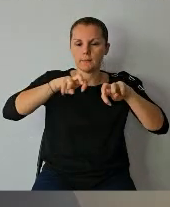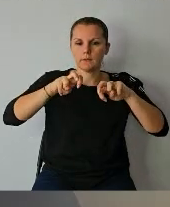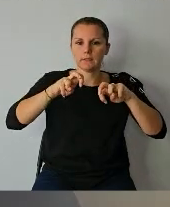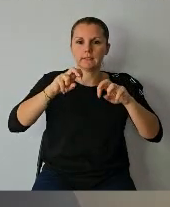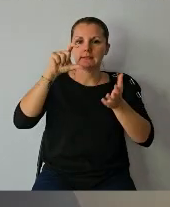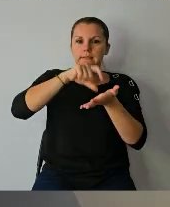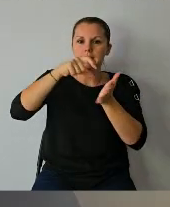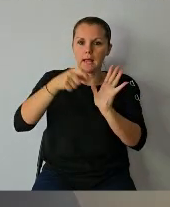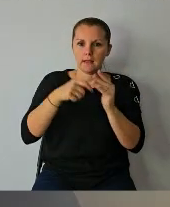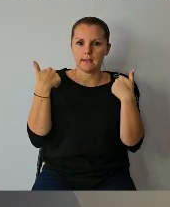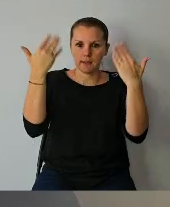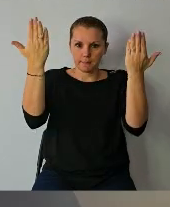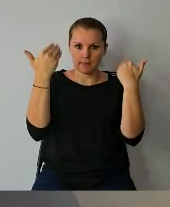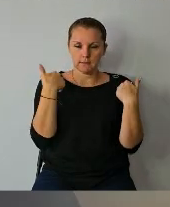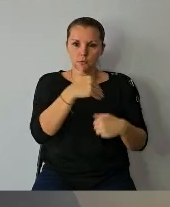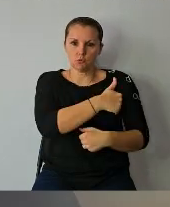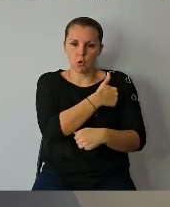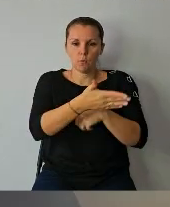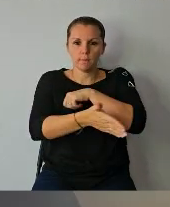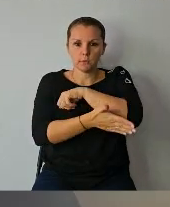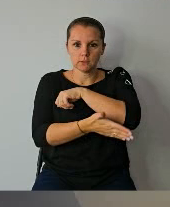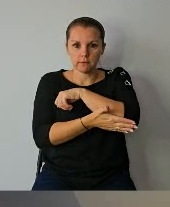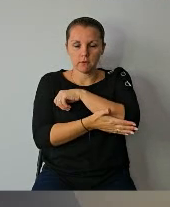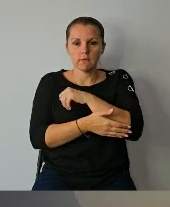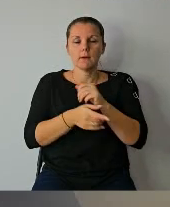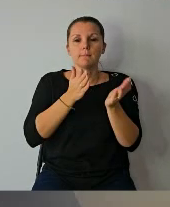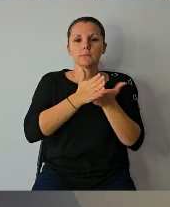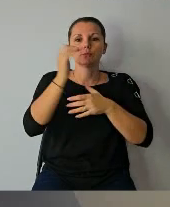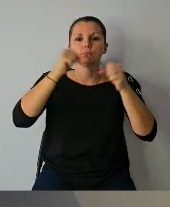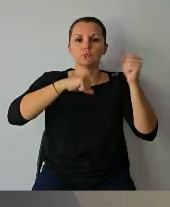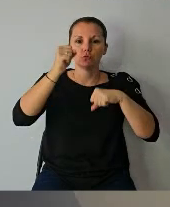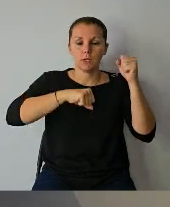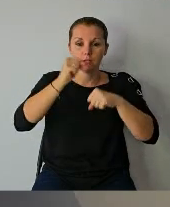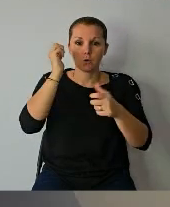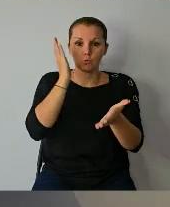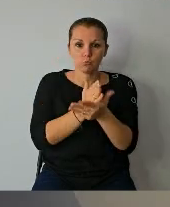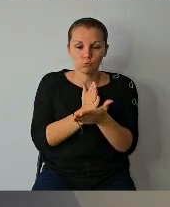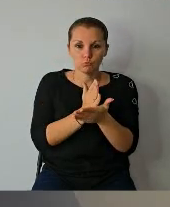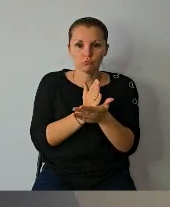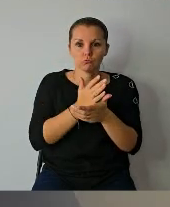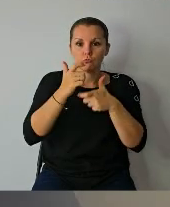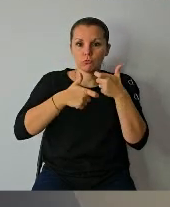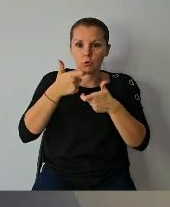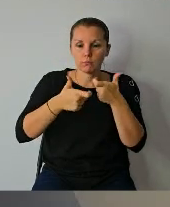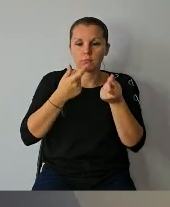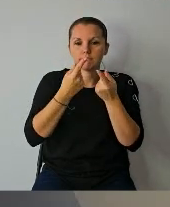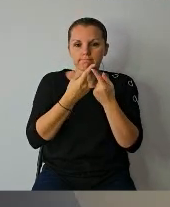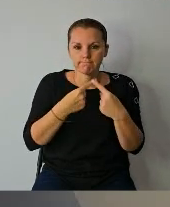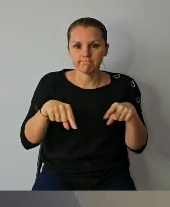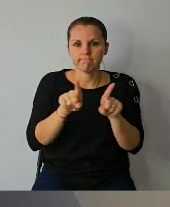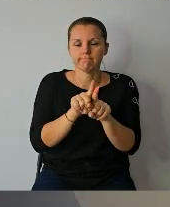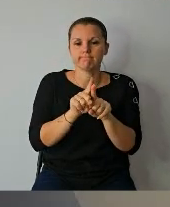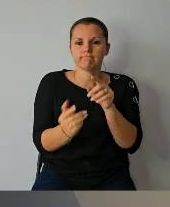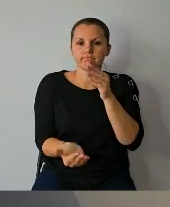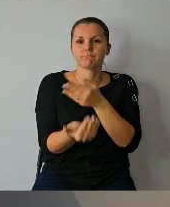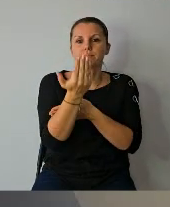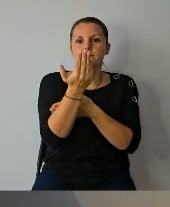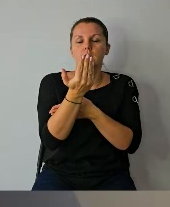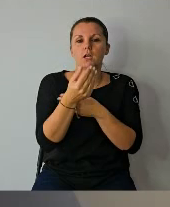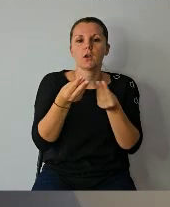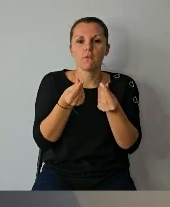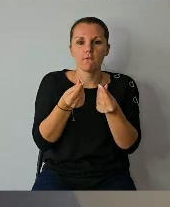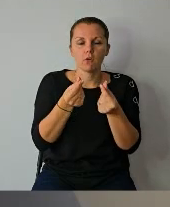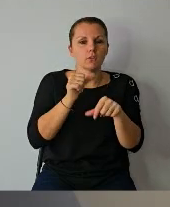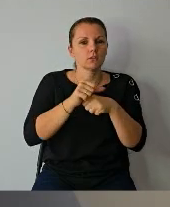podstawowej w Nosówce. W wyniku przeprowadzonego przetargu okazało się, że kwoty, które dali nam oferenci,